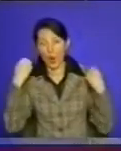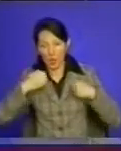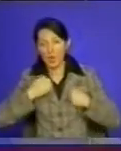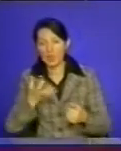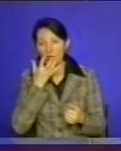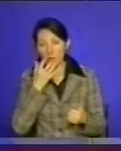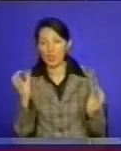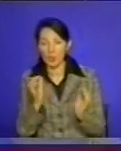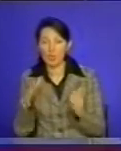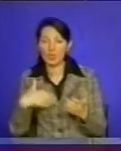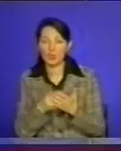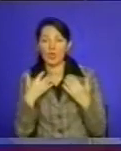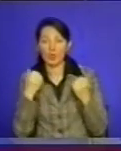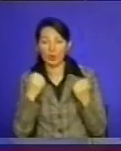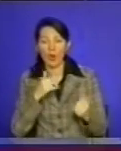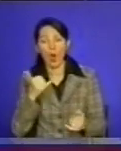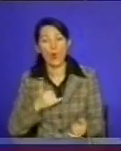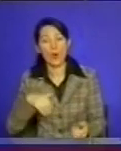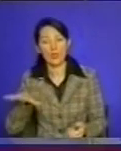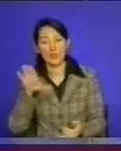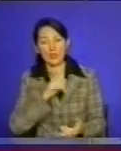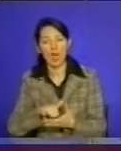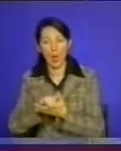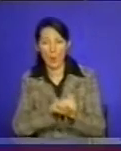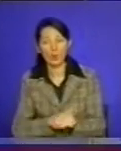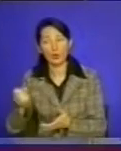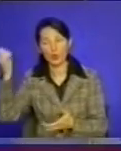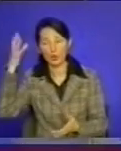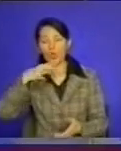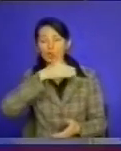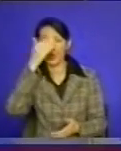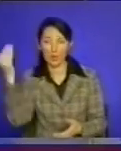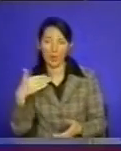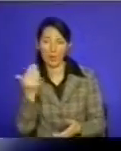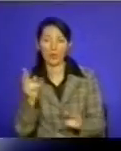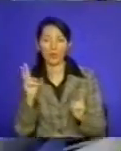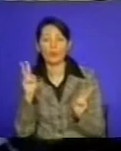і бережіть своє здоров'я. А на цьому у мене все. Мирного і сонячного неба вам. Побачимось!